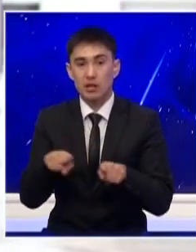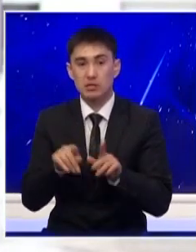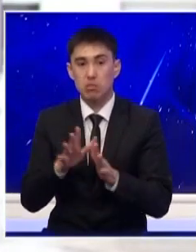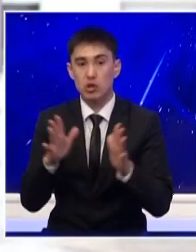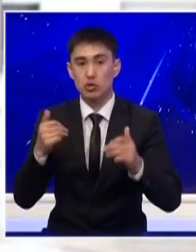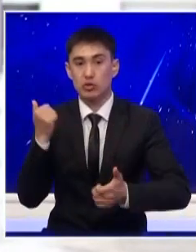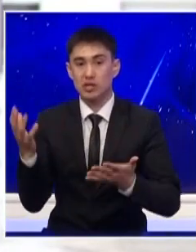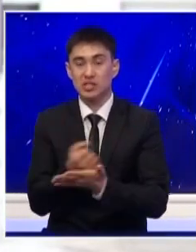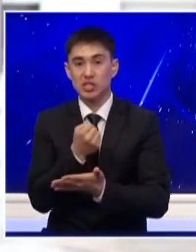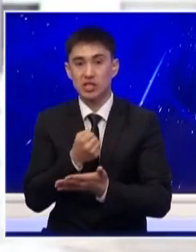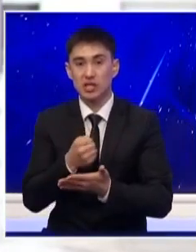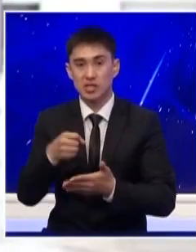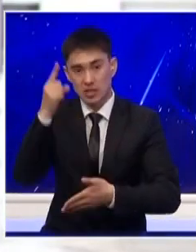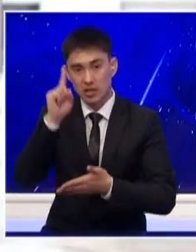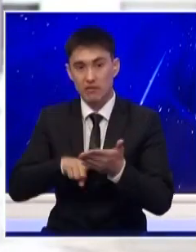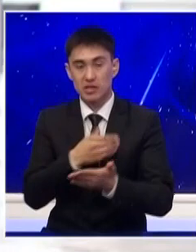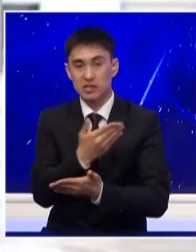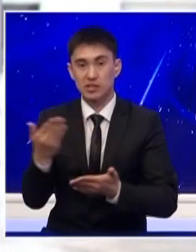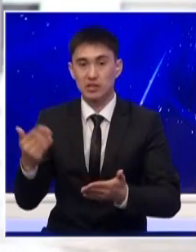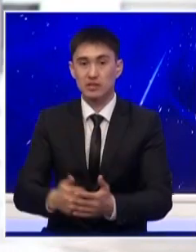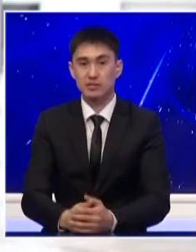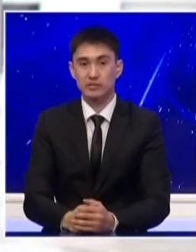большое достижение и знак доверия с их стороны.